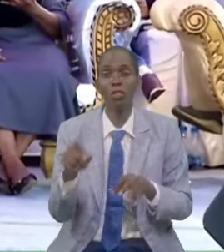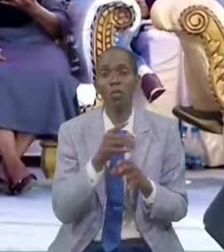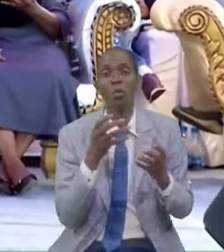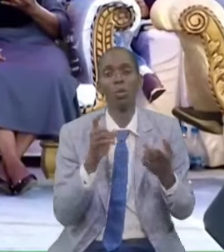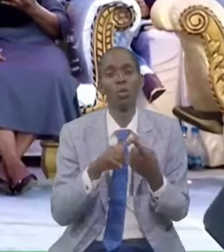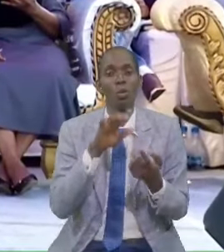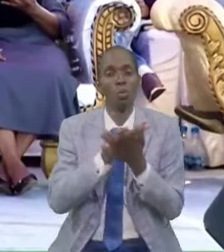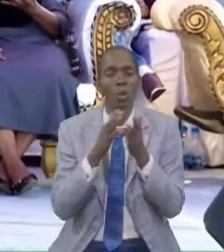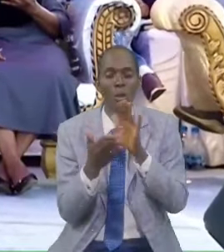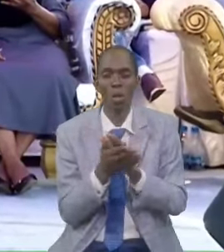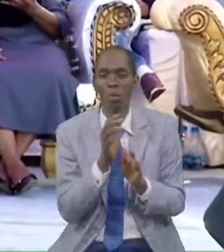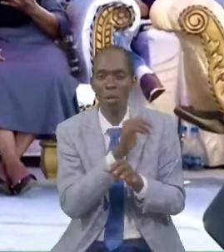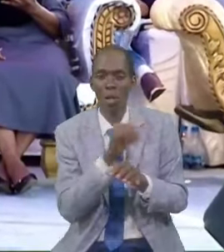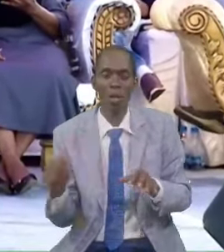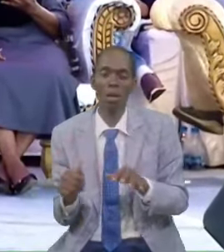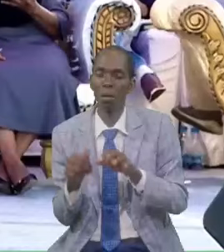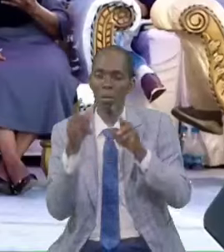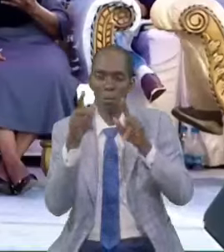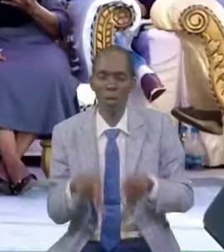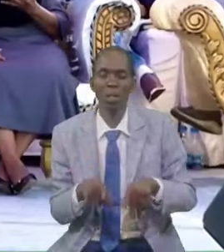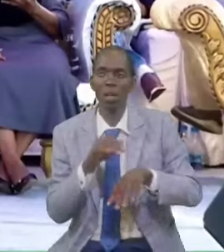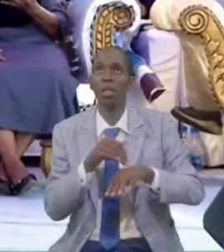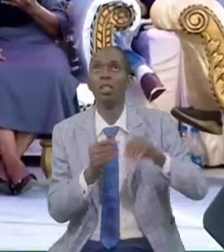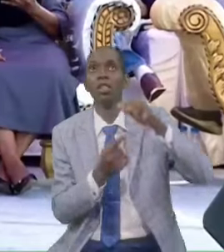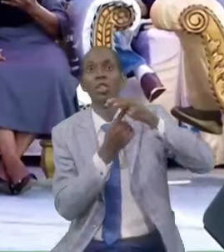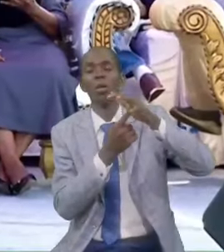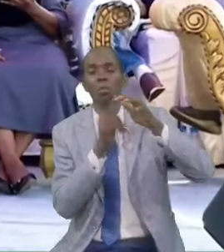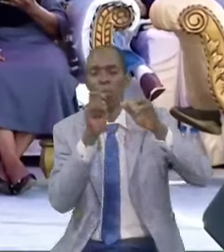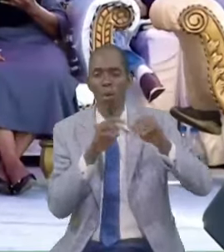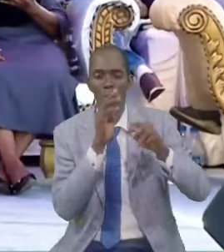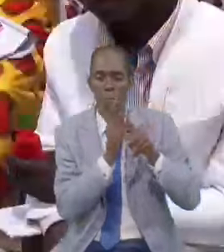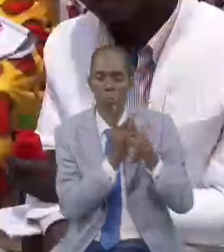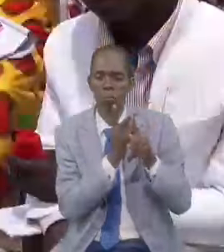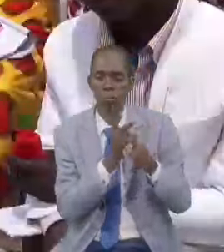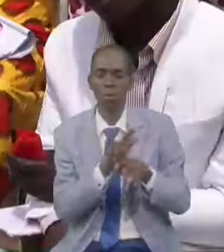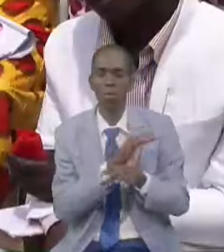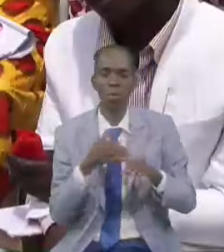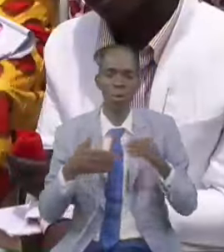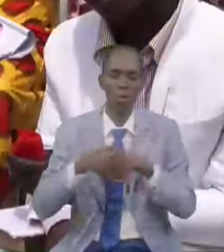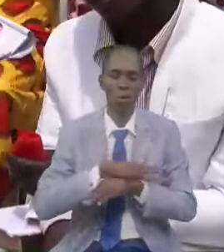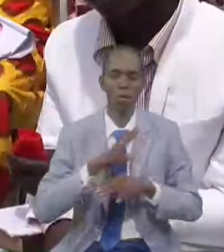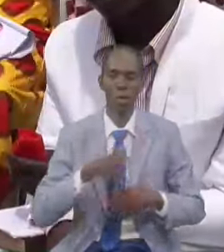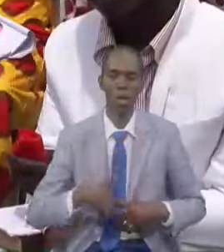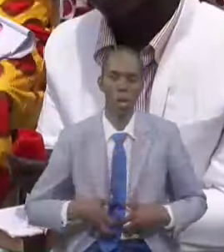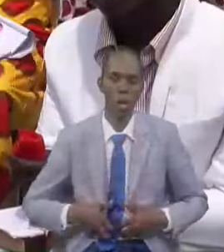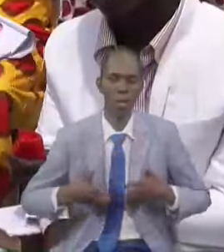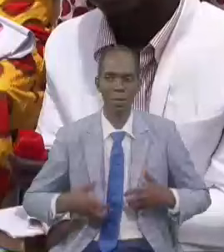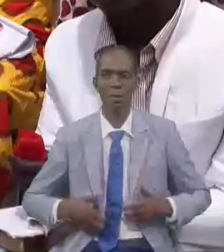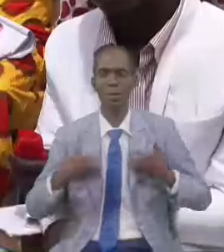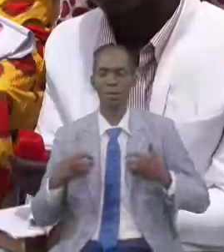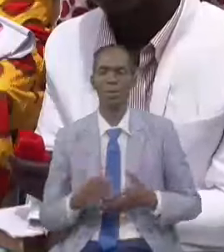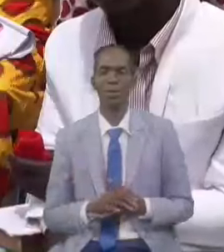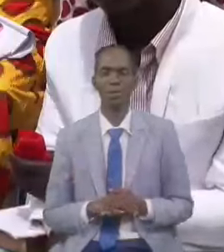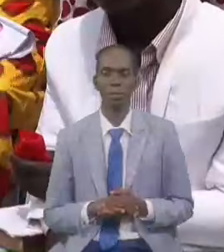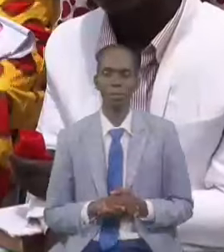over the angry passion. ఈ యొక్క కోపం గల వారి జీవితాల్లో అల్ప స్థాయి నుంచి పైకి తెచ్చే స్థాయి మీద కూడా వారు కోపపడుతుంటారు,